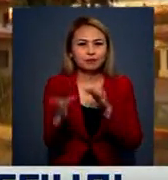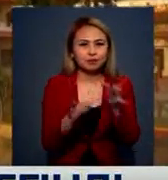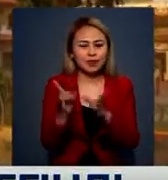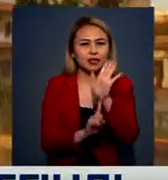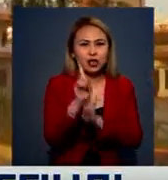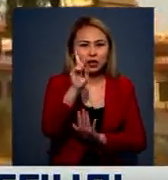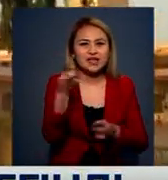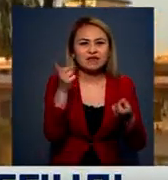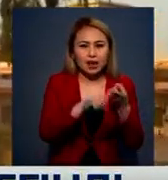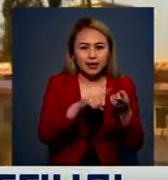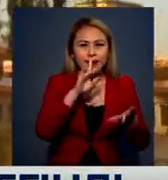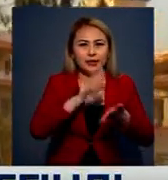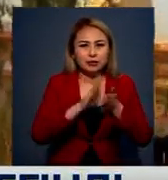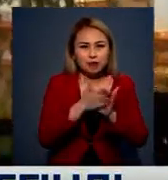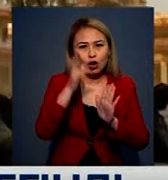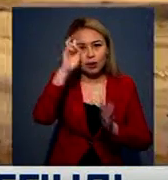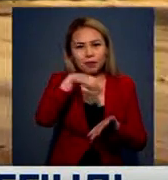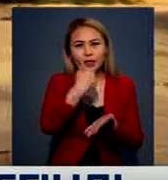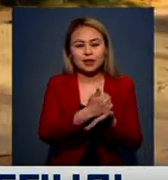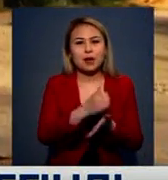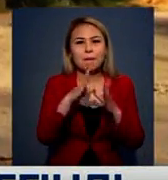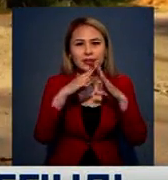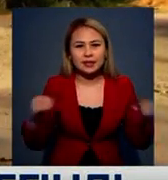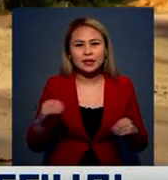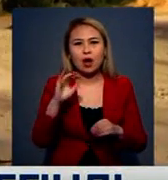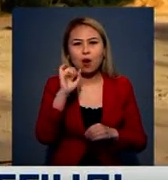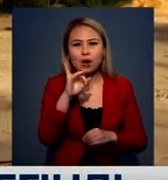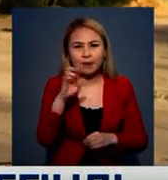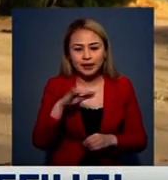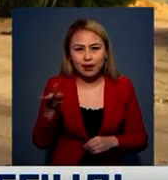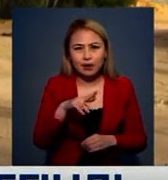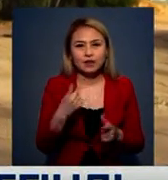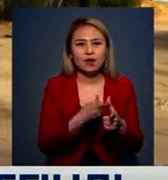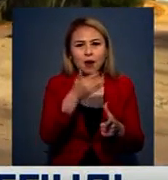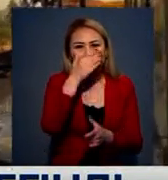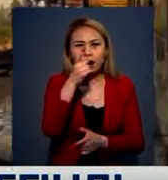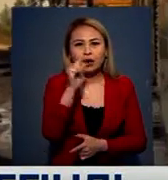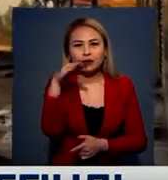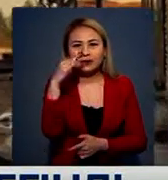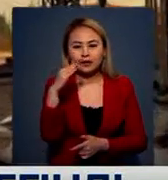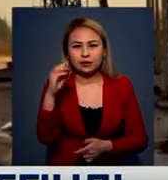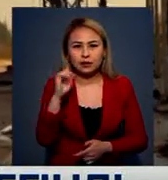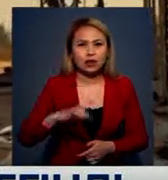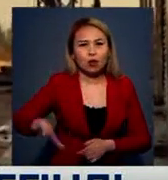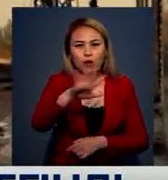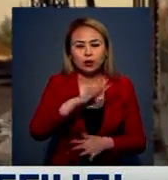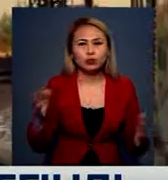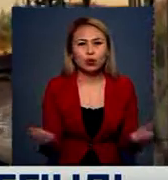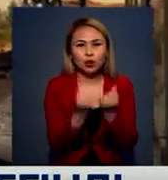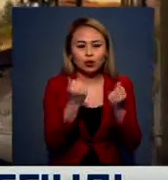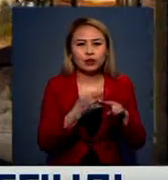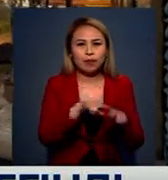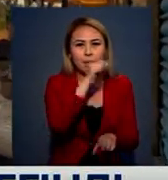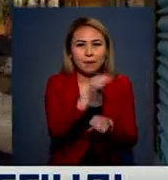көшкен. Осыған байланысты ұлттық келісім үкіметінің басшысы Мысыр, Сауд Арабиясы және Біріккен Араб Әмірліктерінен Хафтарды